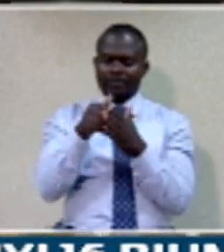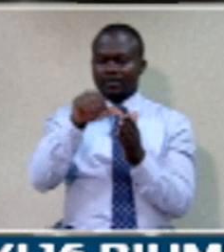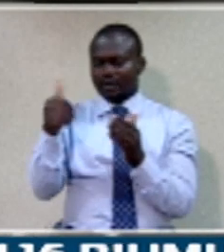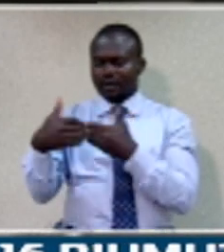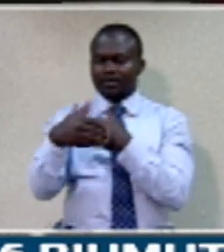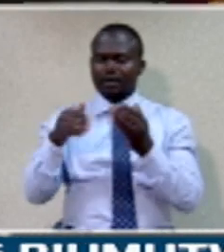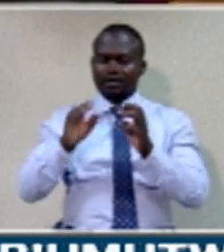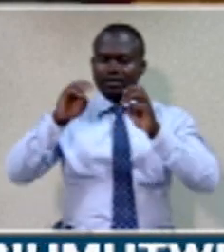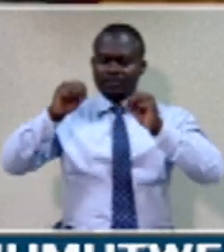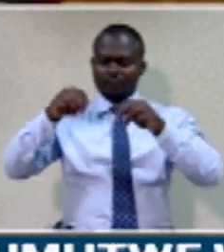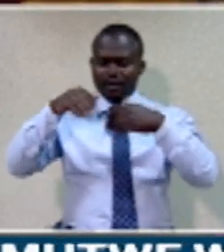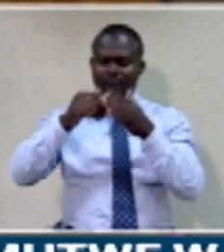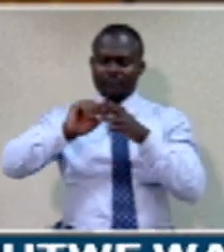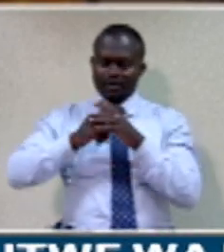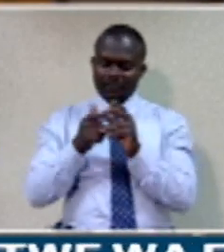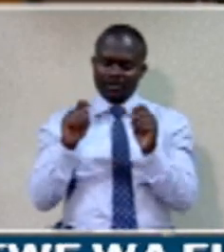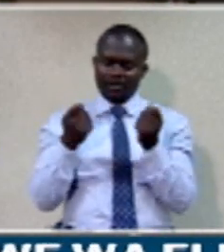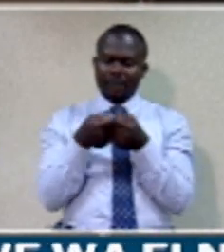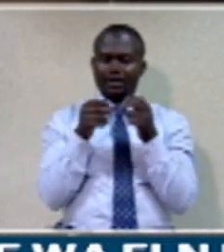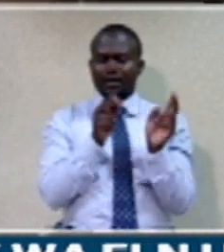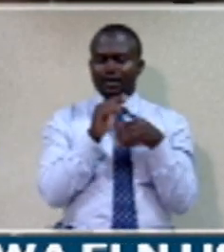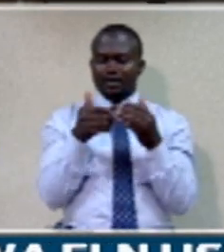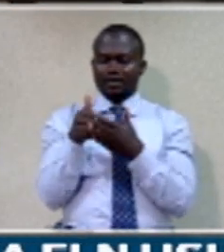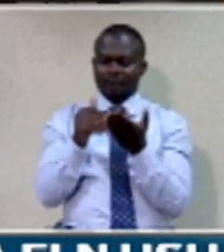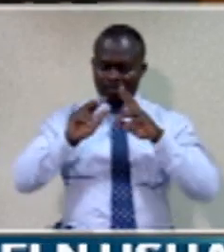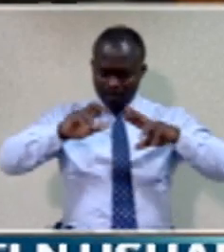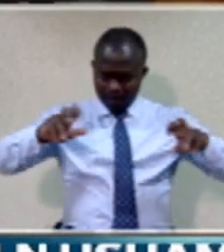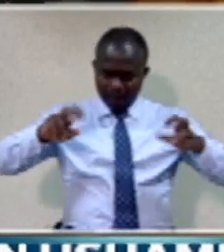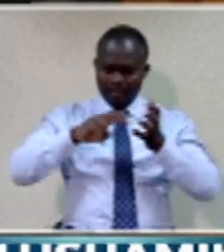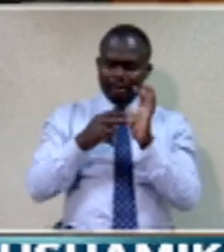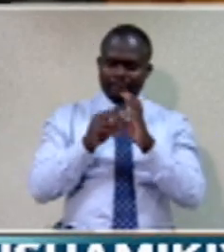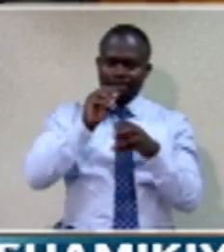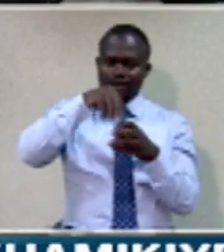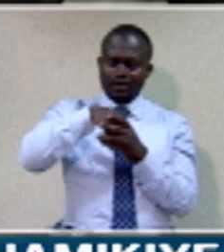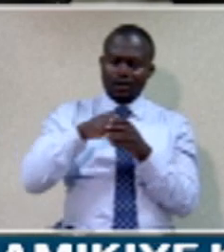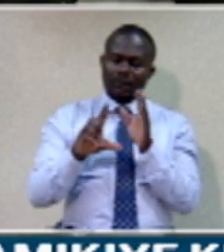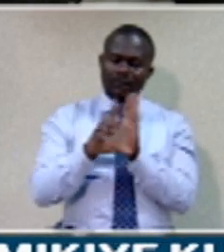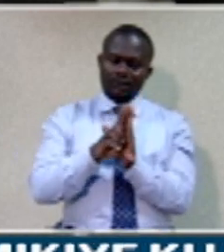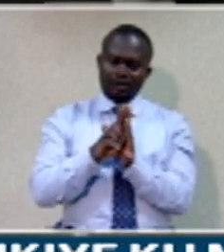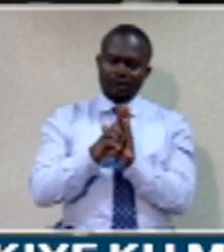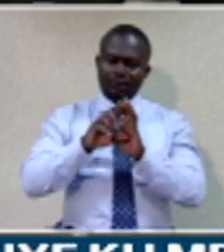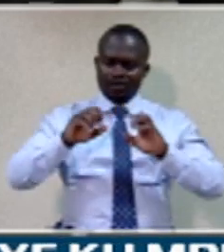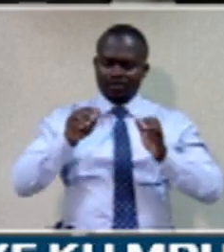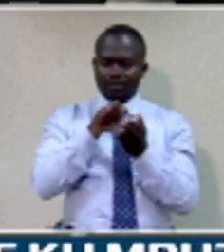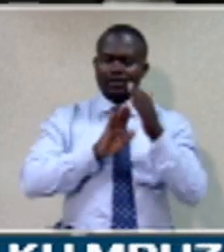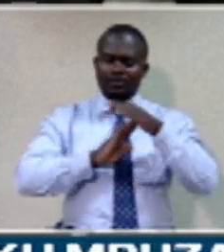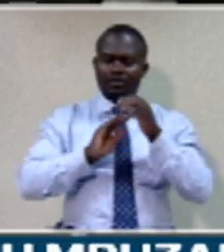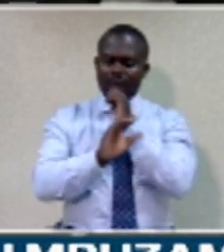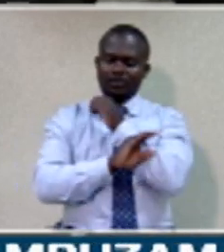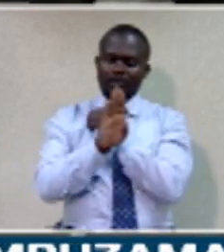cyumba umutwe w'abadepite watangiraga igihembwe gisanzwe, aho basuzumye imishinga irimo uw'itegeko rigenga Banki Nkuru y'Igihugu